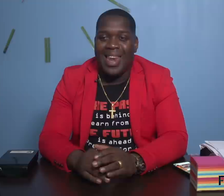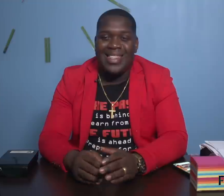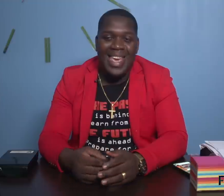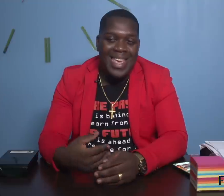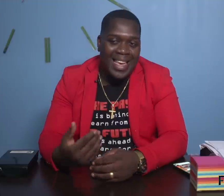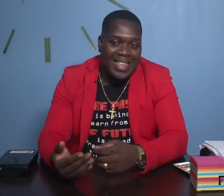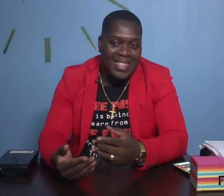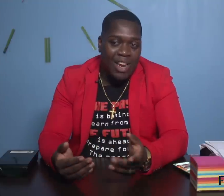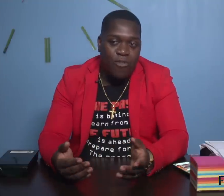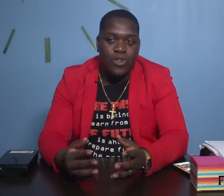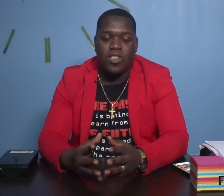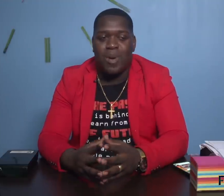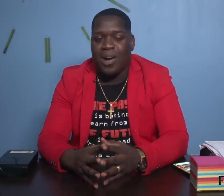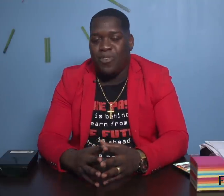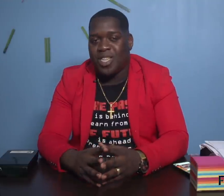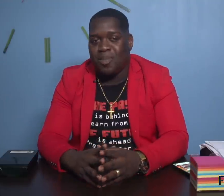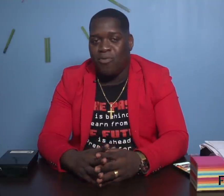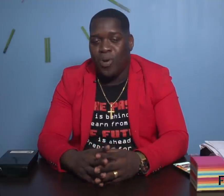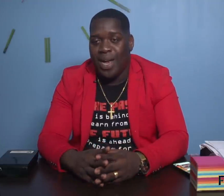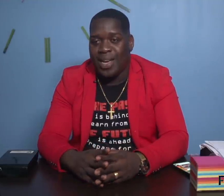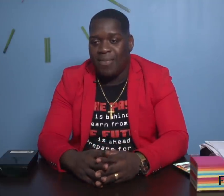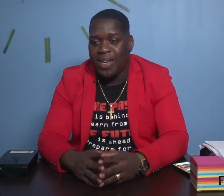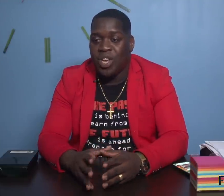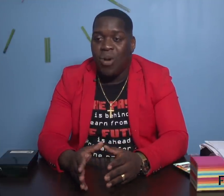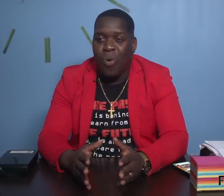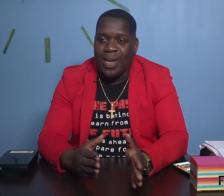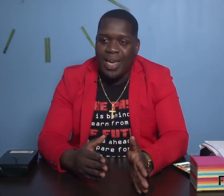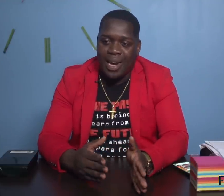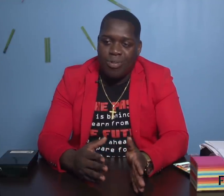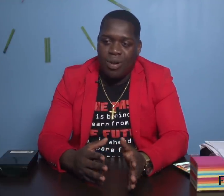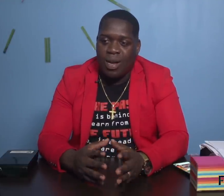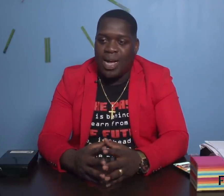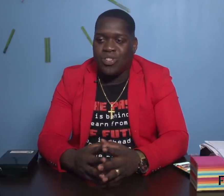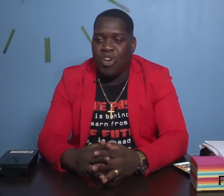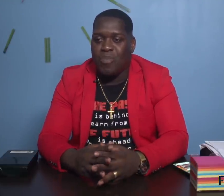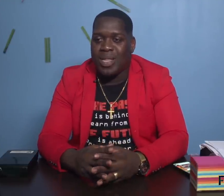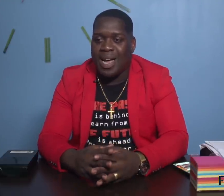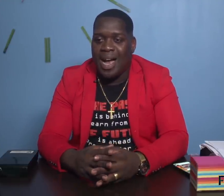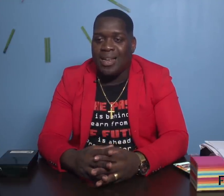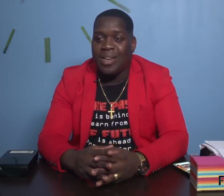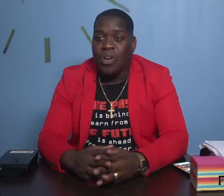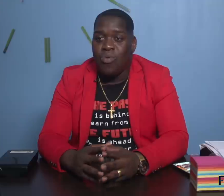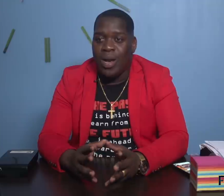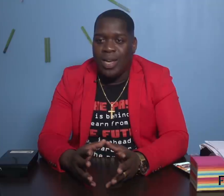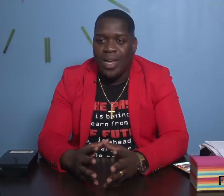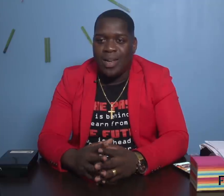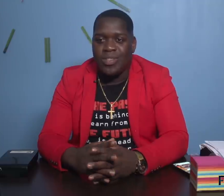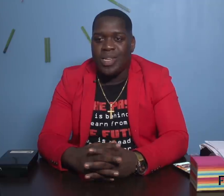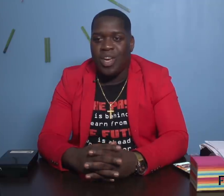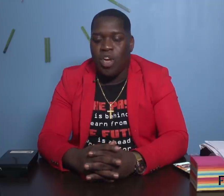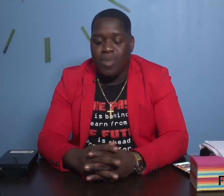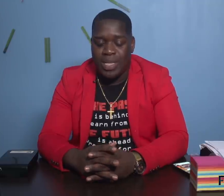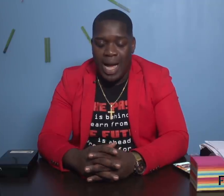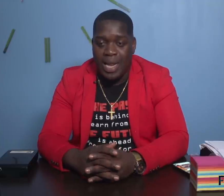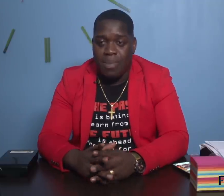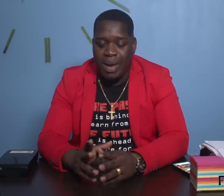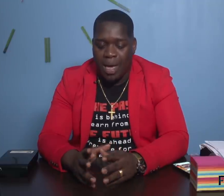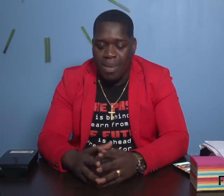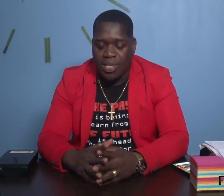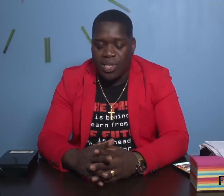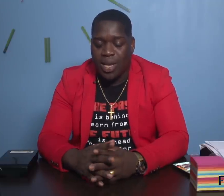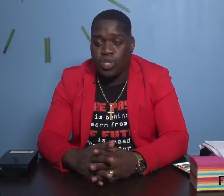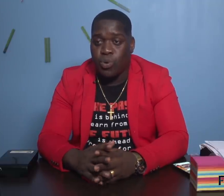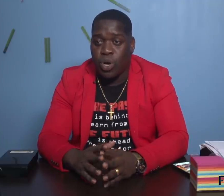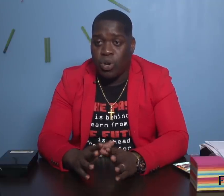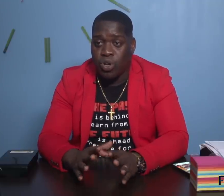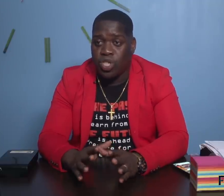Omdat alle deye kies telefoontjes baka voor desma voor Wanika. Van wanneer gaan ze uitbetalen. Wanneer gaat ze de uitbetaling. Ik